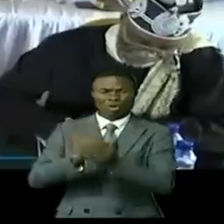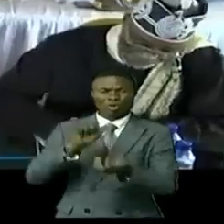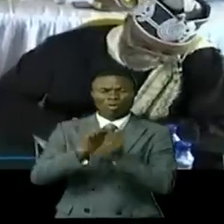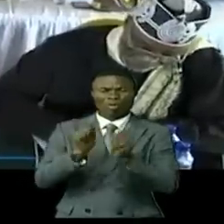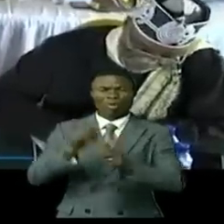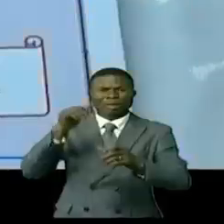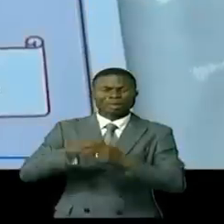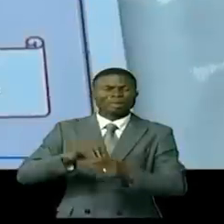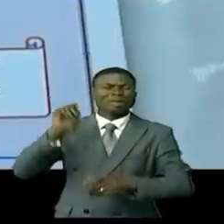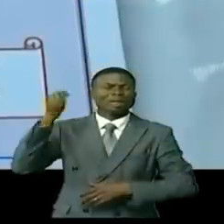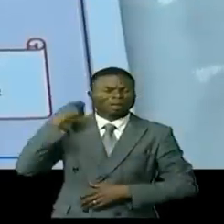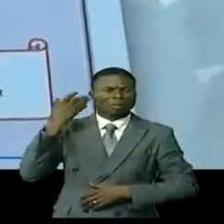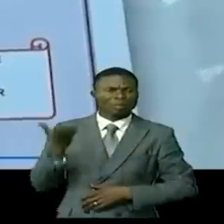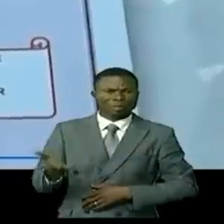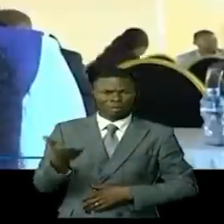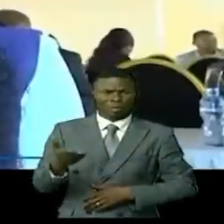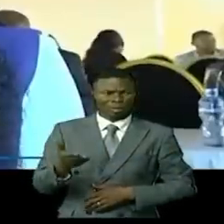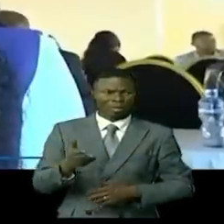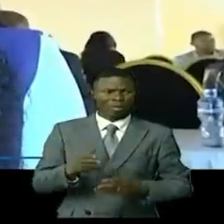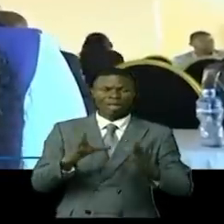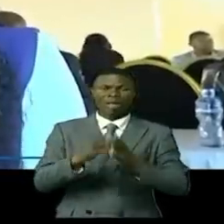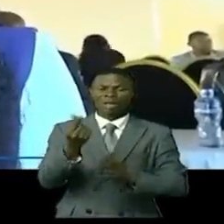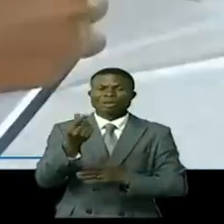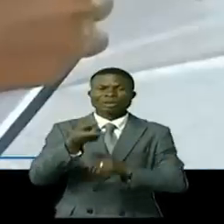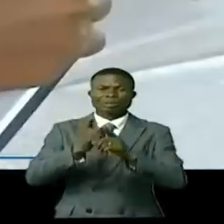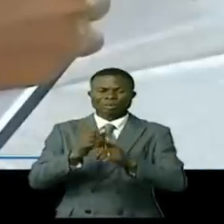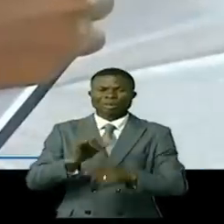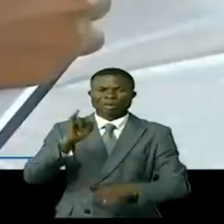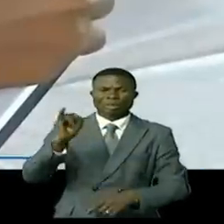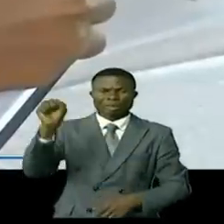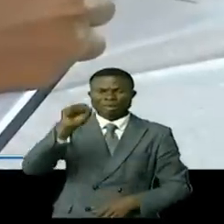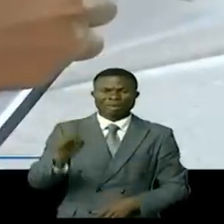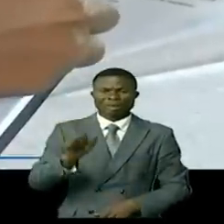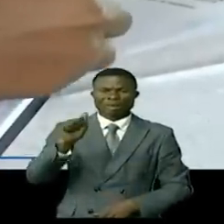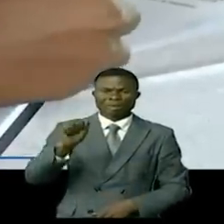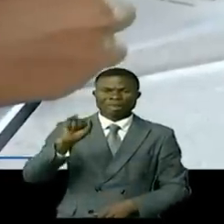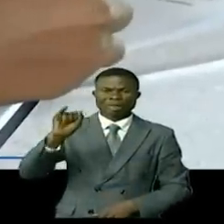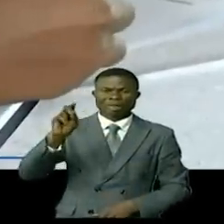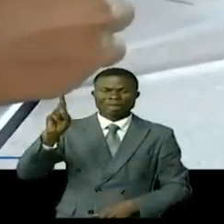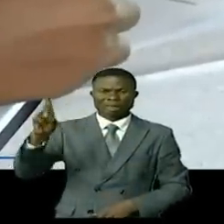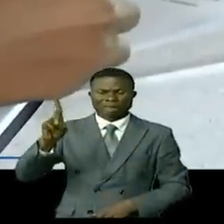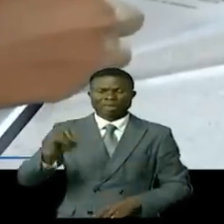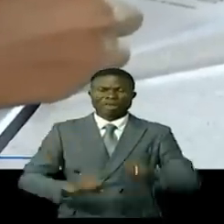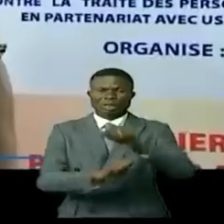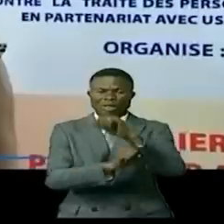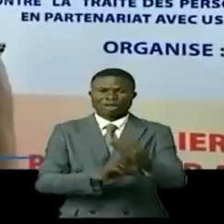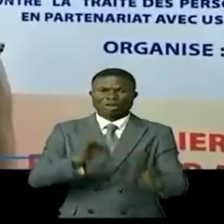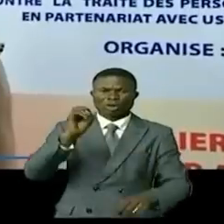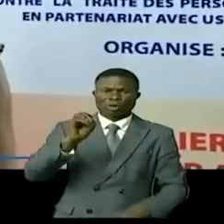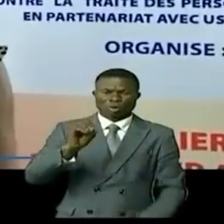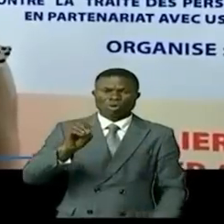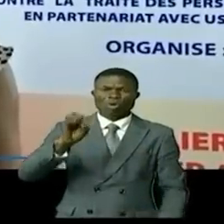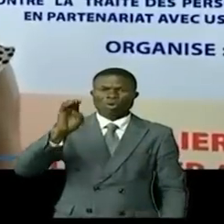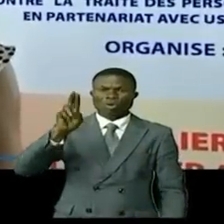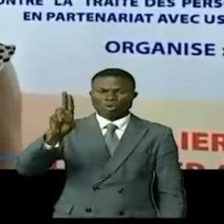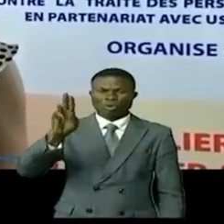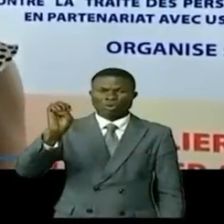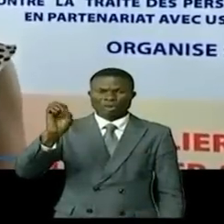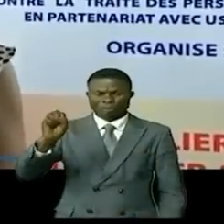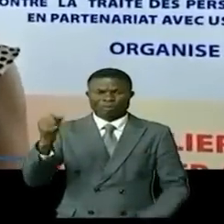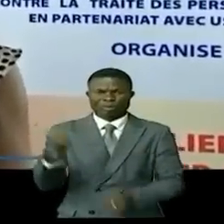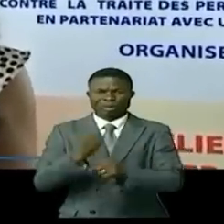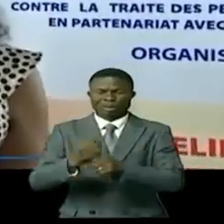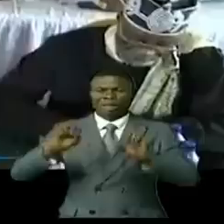personnes, APLTP en sigle, avec l'appui financier de l'USAID et l'appui technique de l'OIM. Une séance de travail avec les acteurs de la